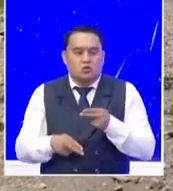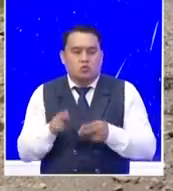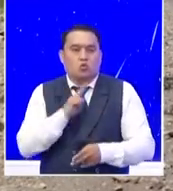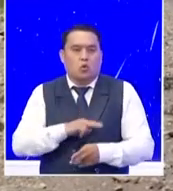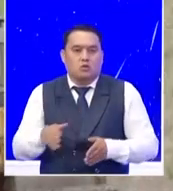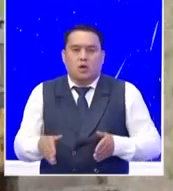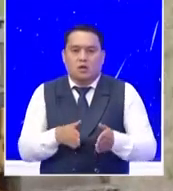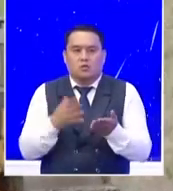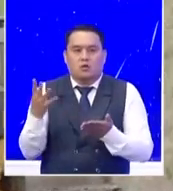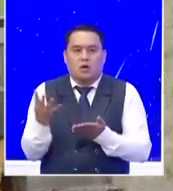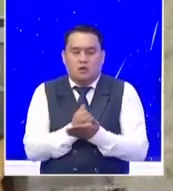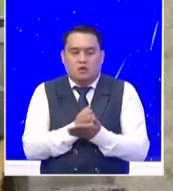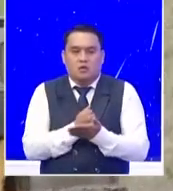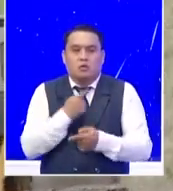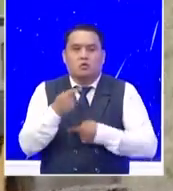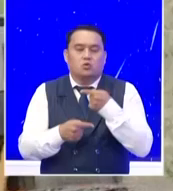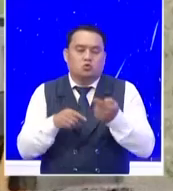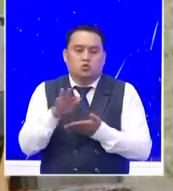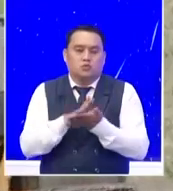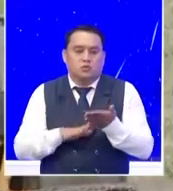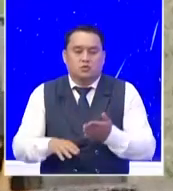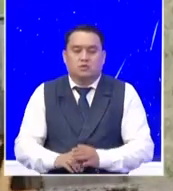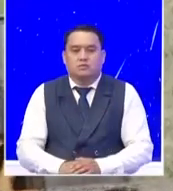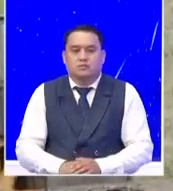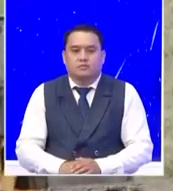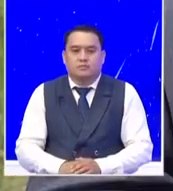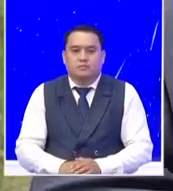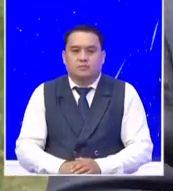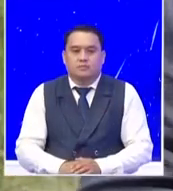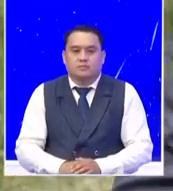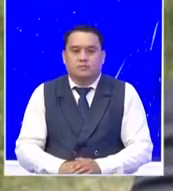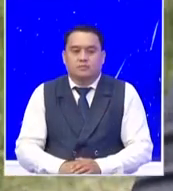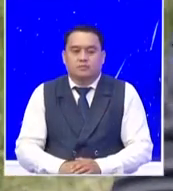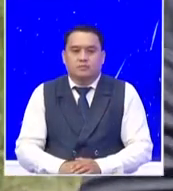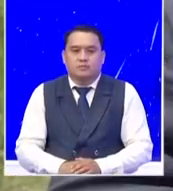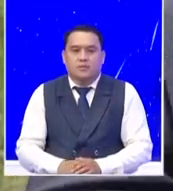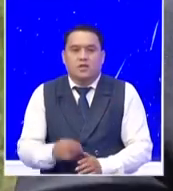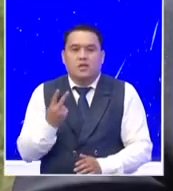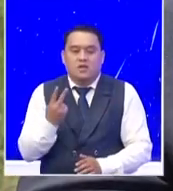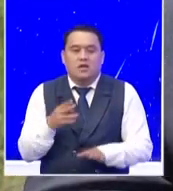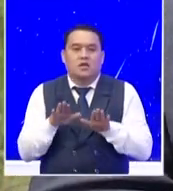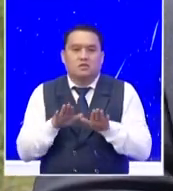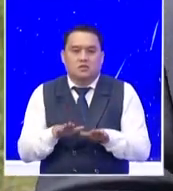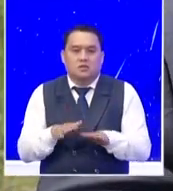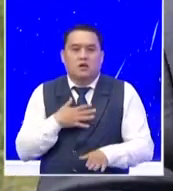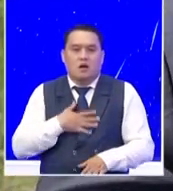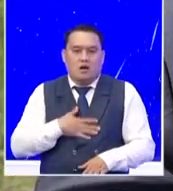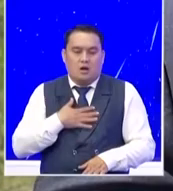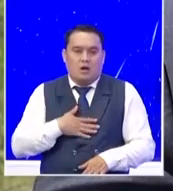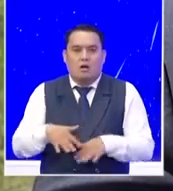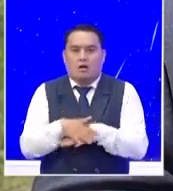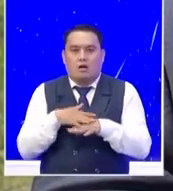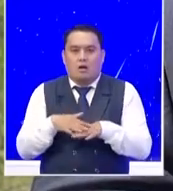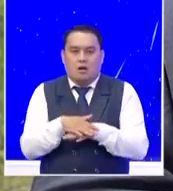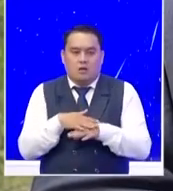көтермейтін жолдарды анықтау. Әрі қарайғы жұмыс тиісті департамент құзырында. Екі жерде сапасы өте нашар. Халық бұл туралы көп әңгіме